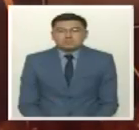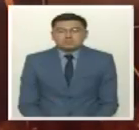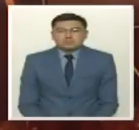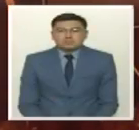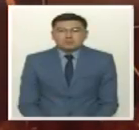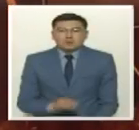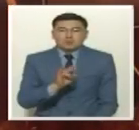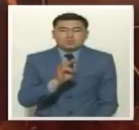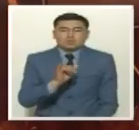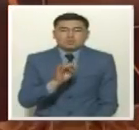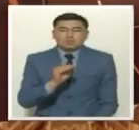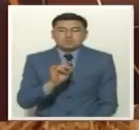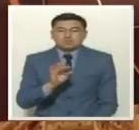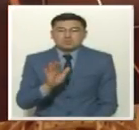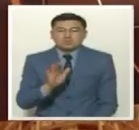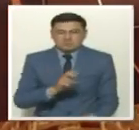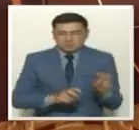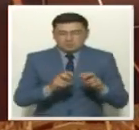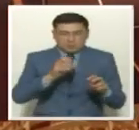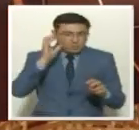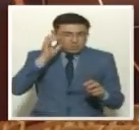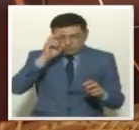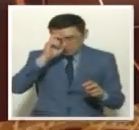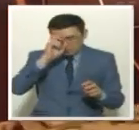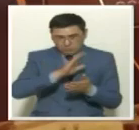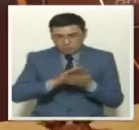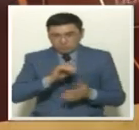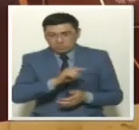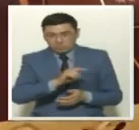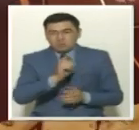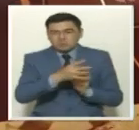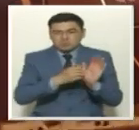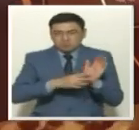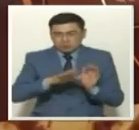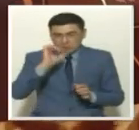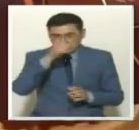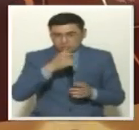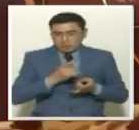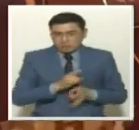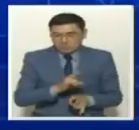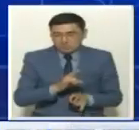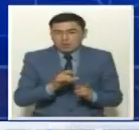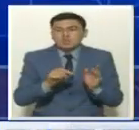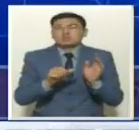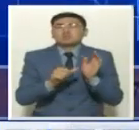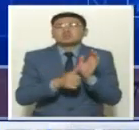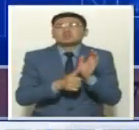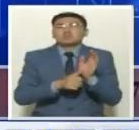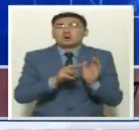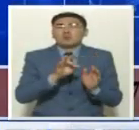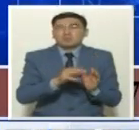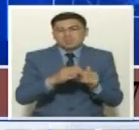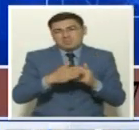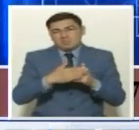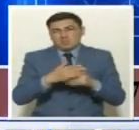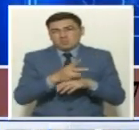İlyaman Nurjanovqa izdeu salınan Özbekistan Respublikasının azamatı 1995 yılı tuğan. Ol Nauruzdıñ 6-sı günü tüngü 1:30